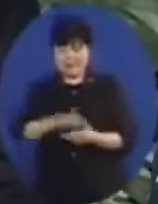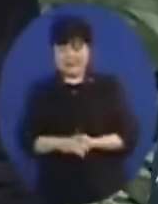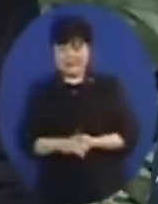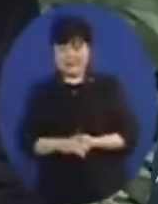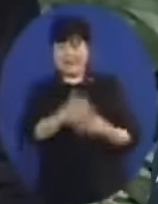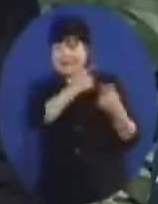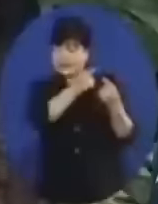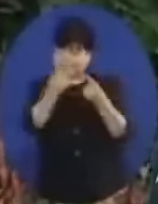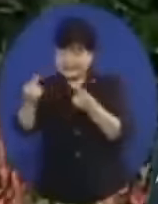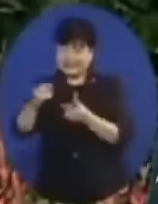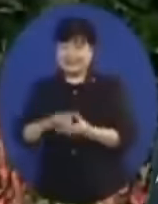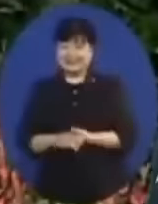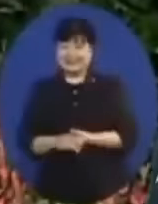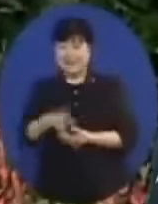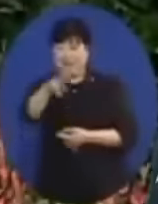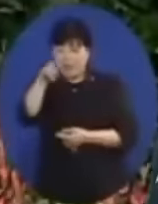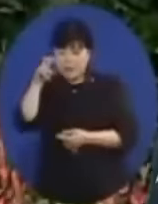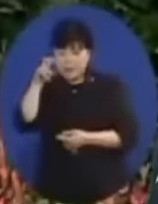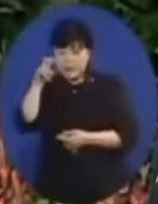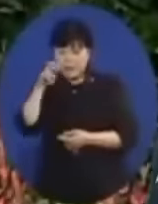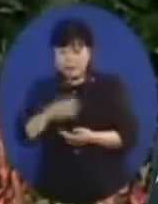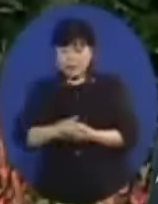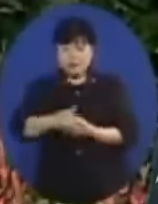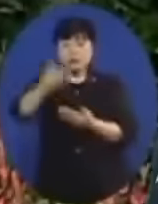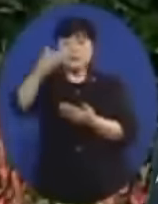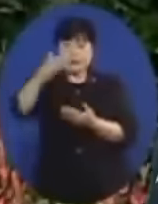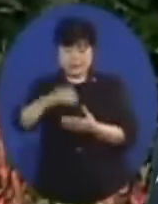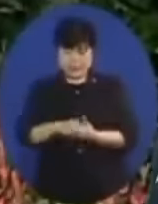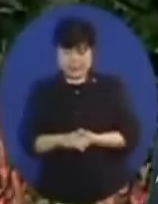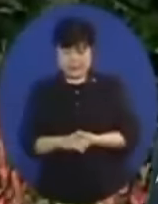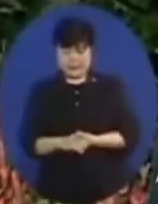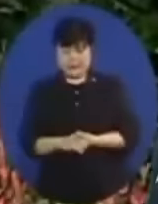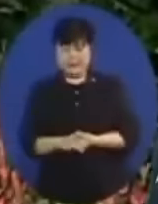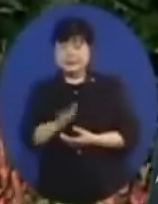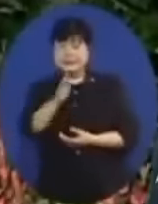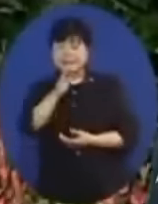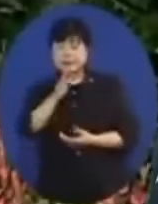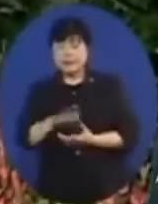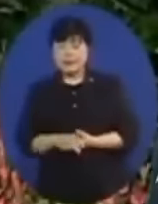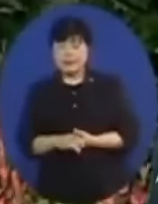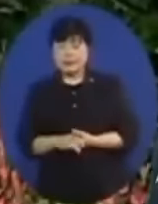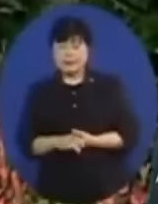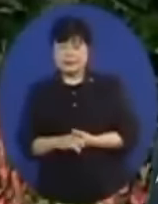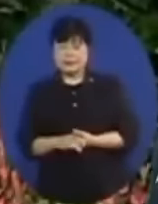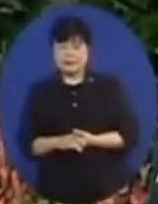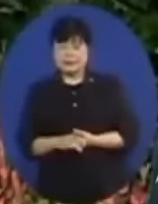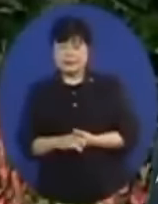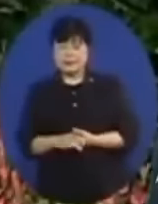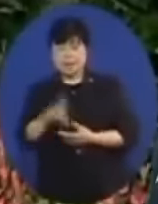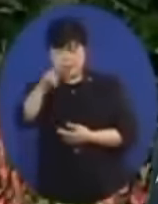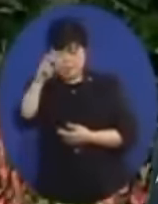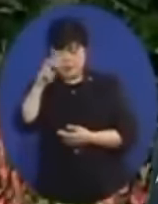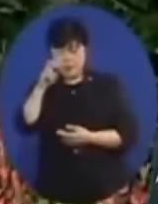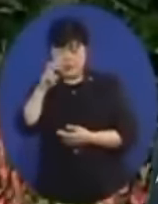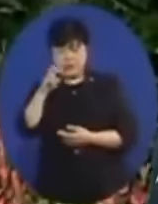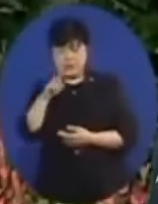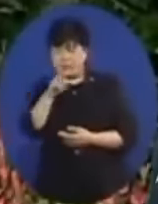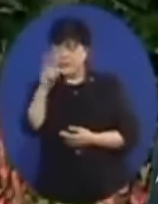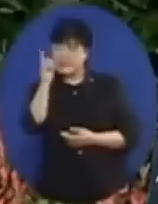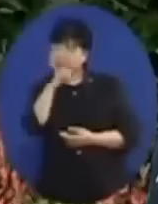이와 같이 미움은 미움을 쫓아낼 수 없습니다. 아주 내가 미운 놈을 보고